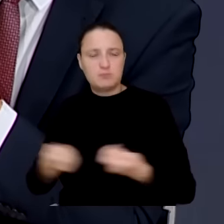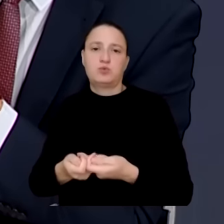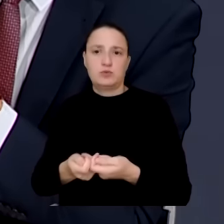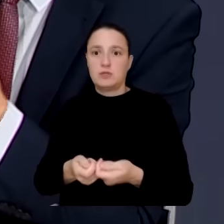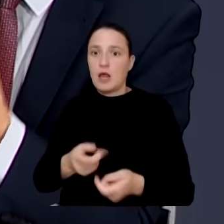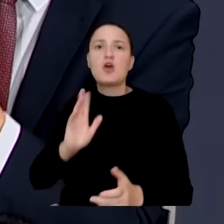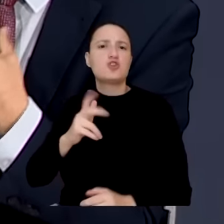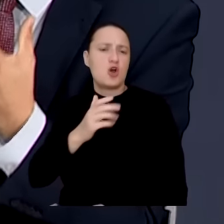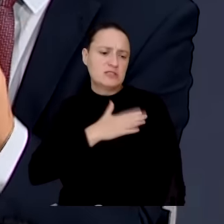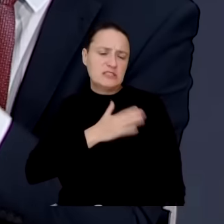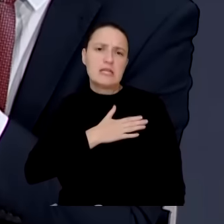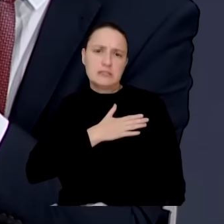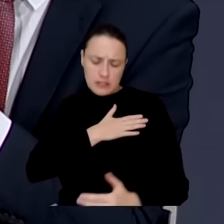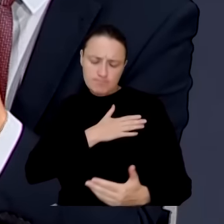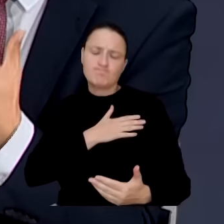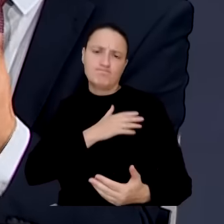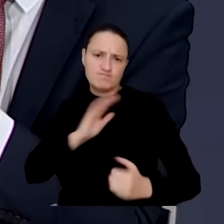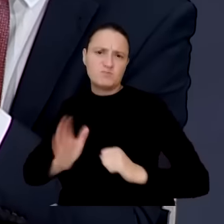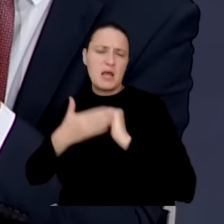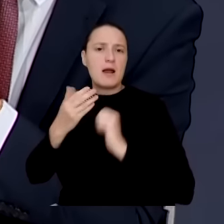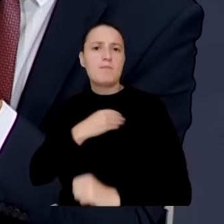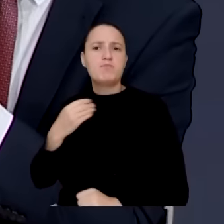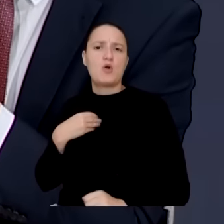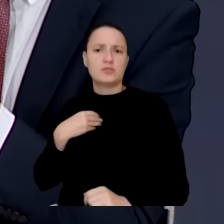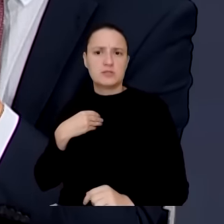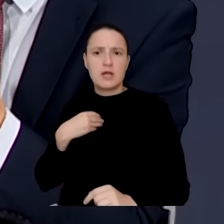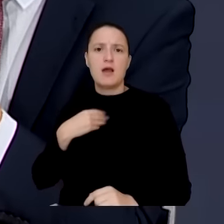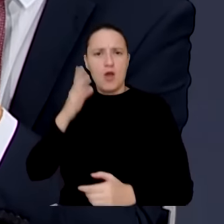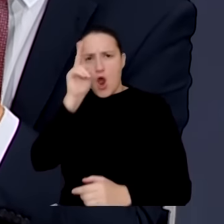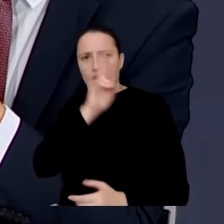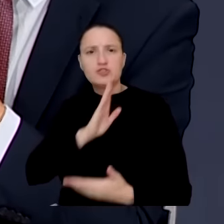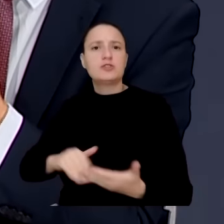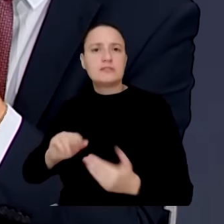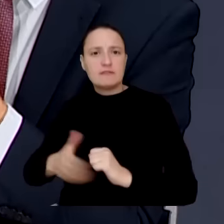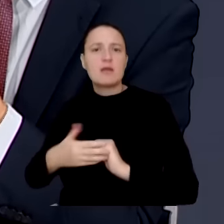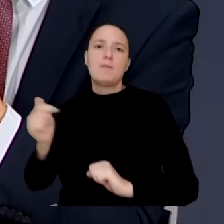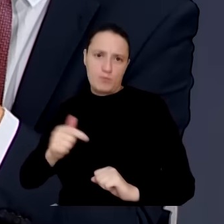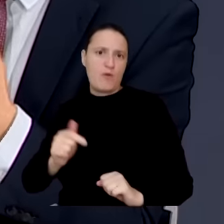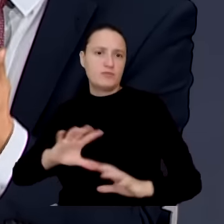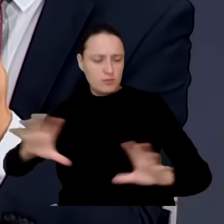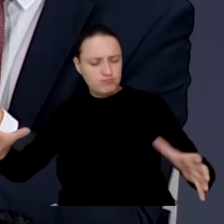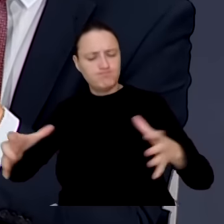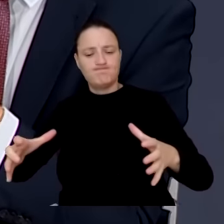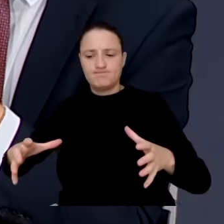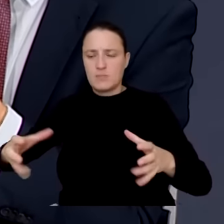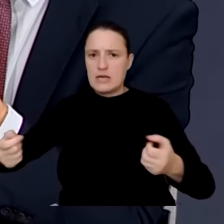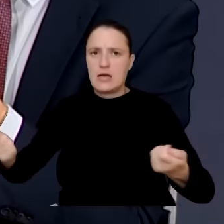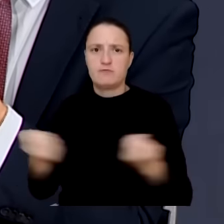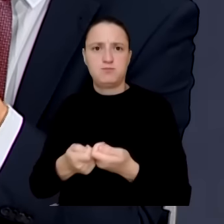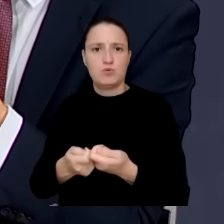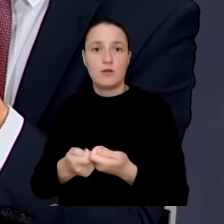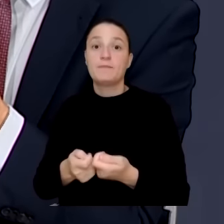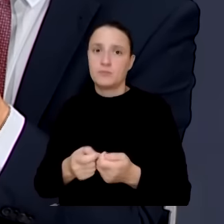oczywiście przy Polsce i przy przy dobrym losie naszej ojczyzny i mam nadzieję że do tego oczywiście dojdzie zresztą w tym kierunku